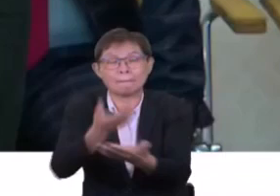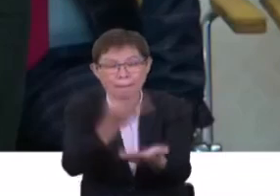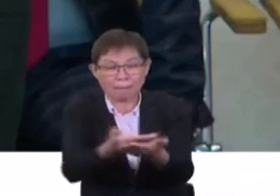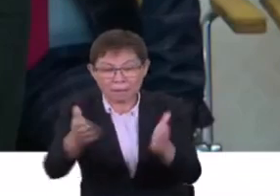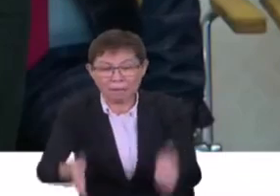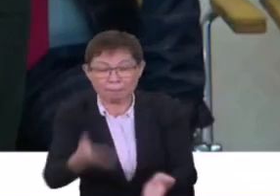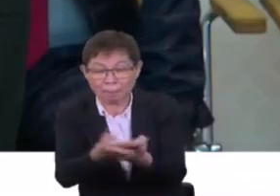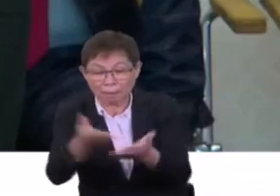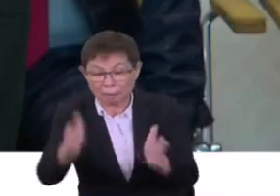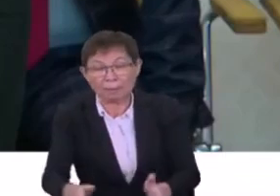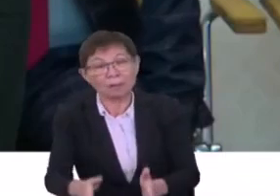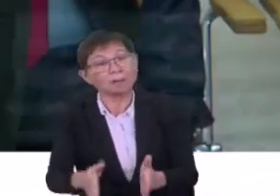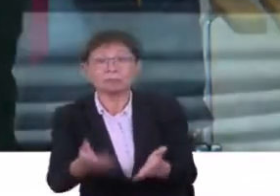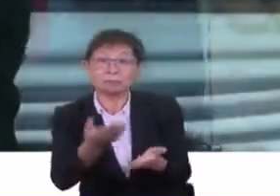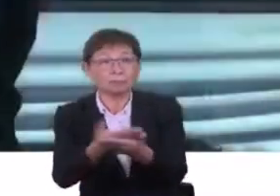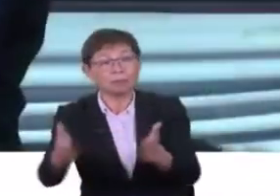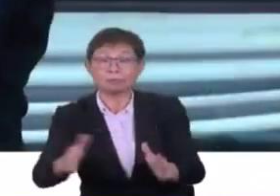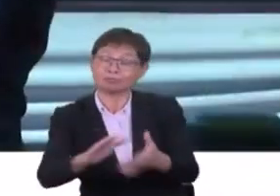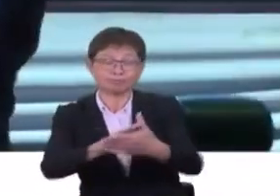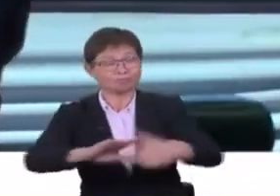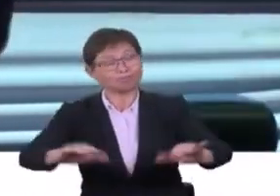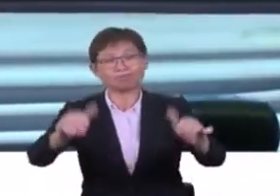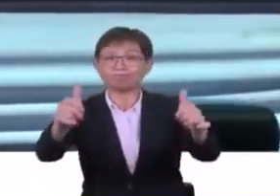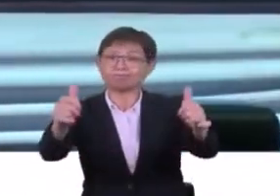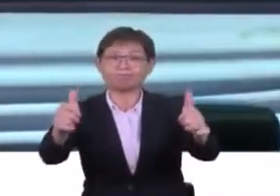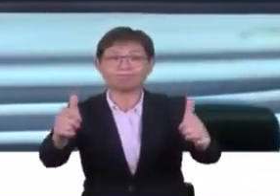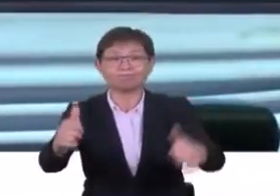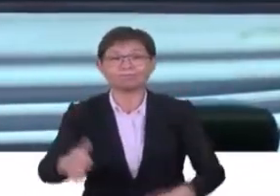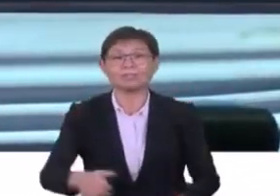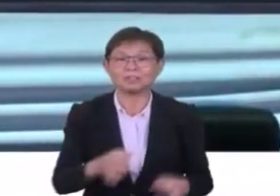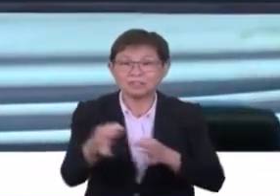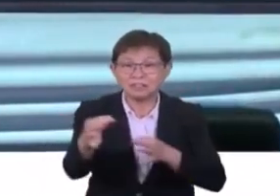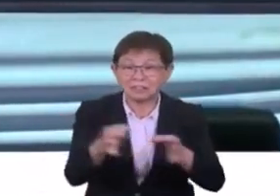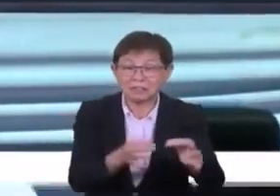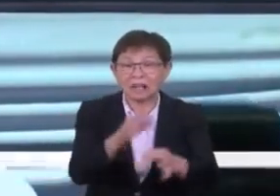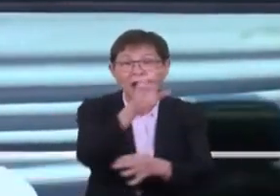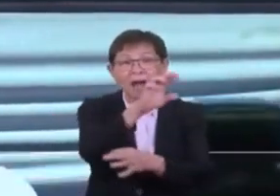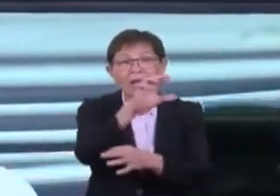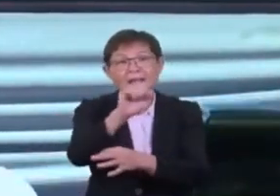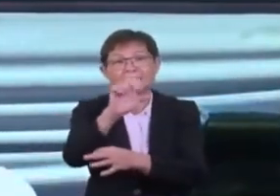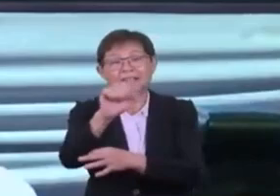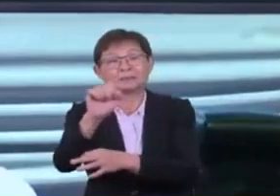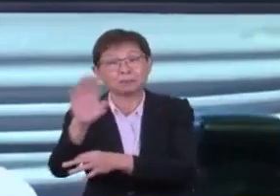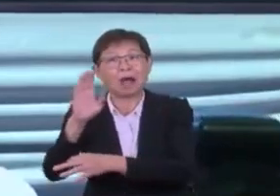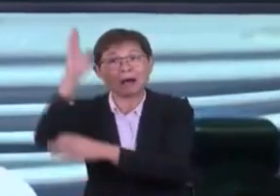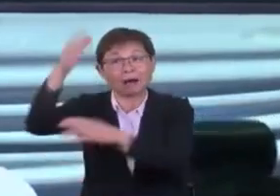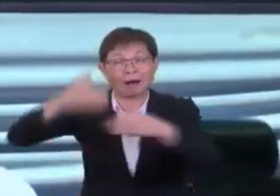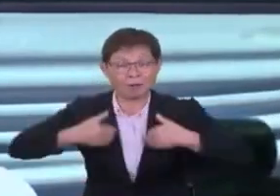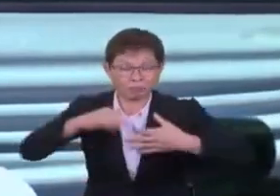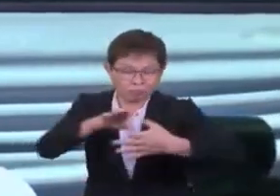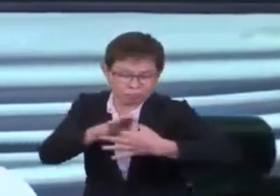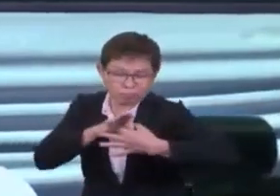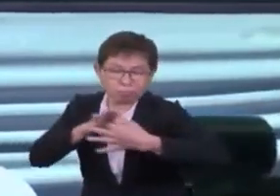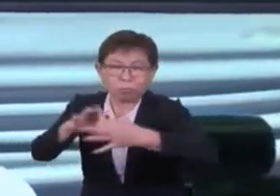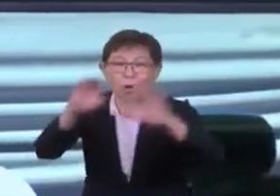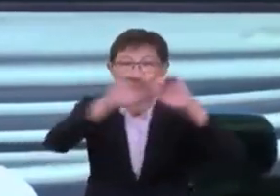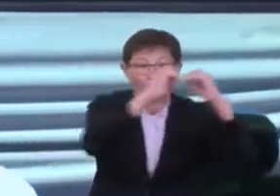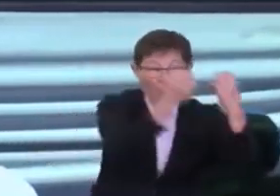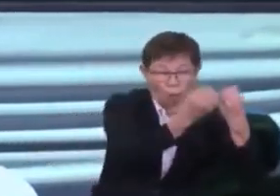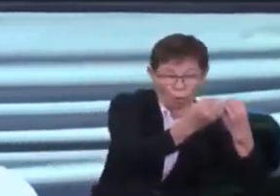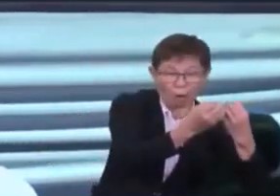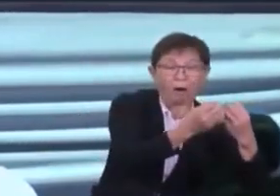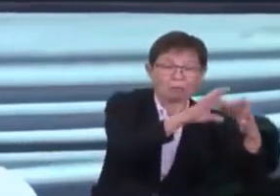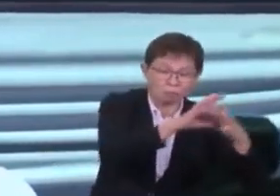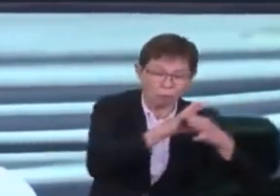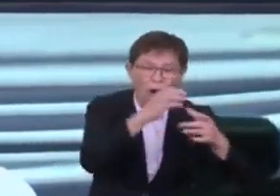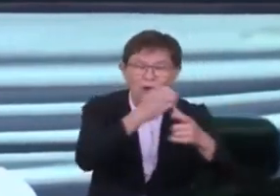keadaan yang sangat cukup selamatlah jelasnya lagi Alex SBY akan mengadakan kerjasama antara organisasi